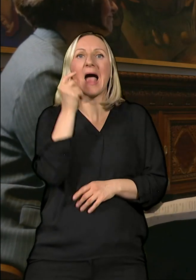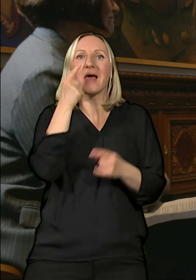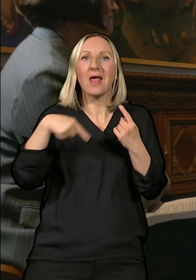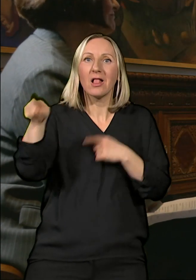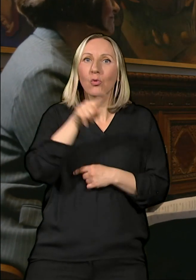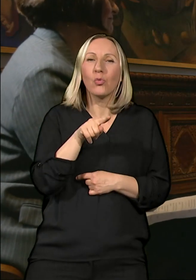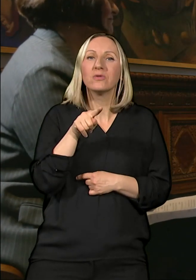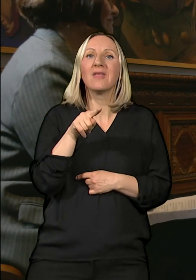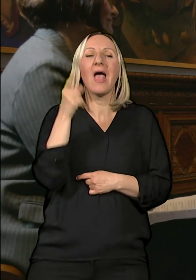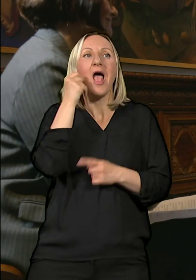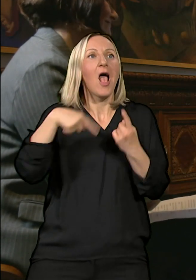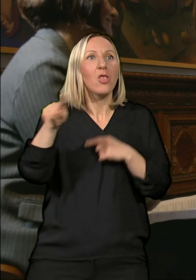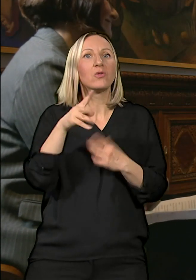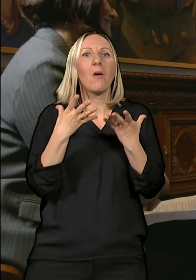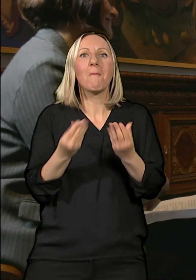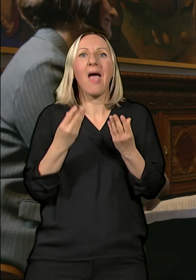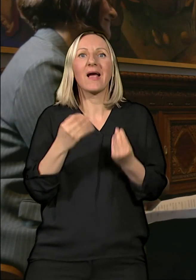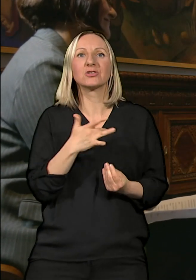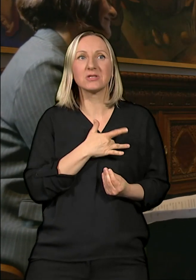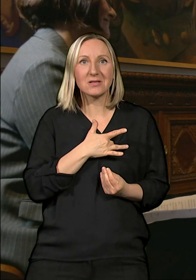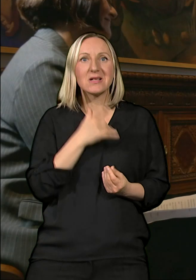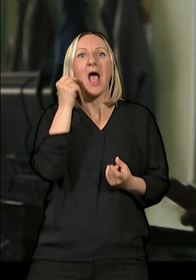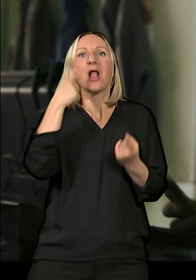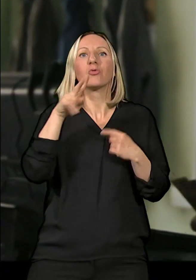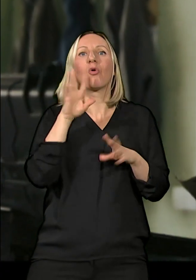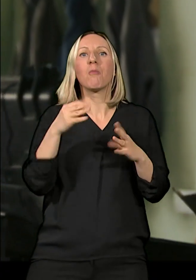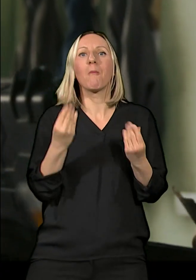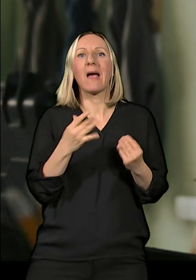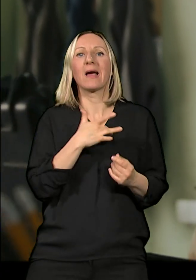ljudska srca i onda će ljudi omekšanog srca moći da budu malo bolji.